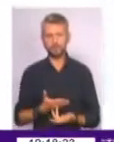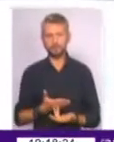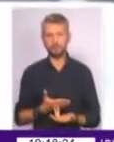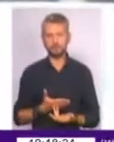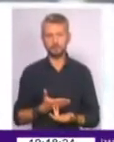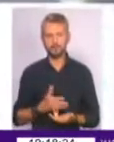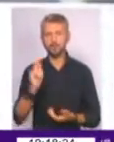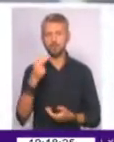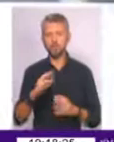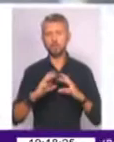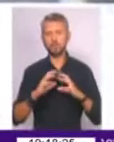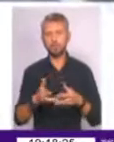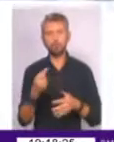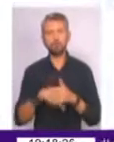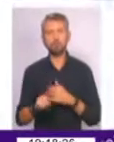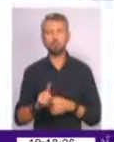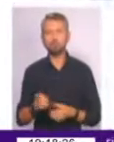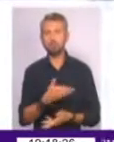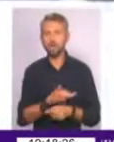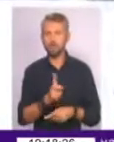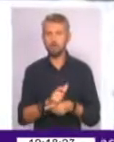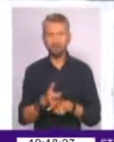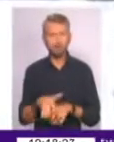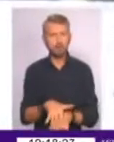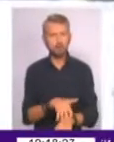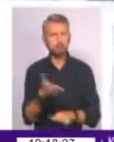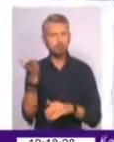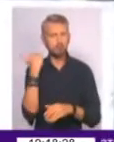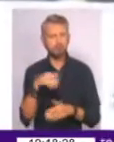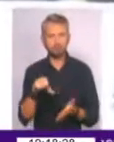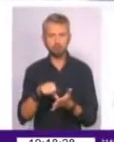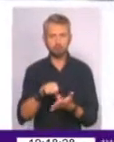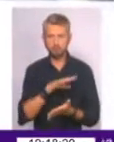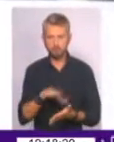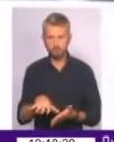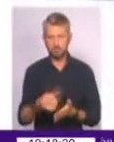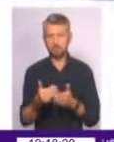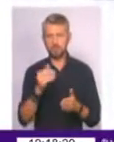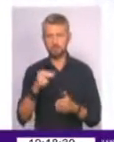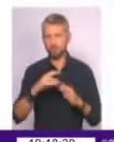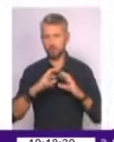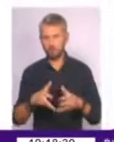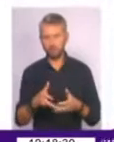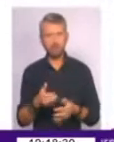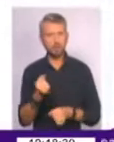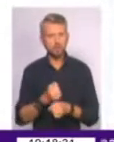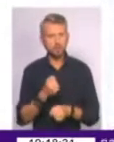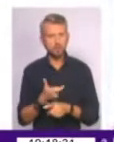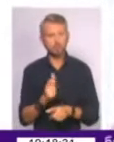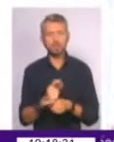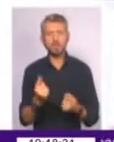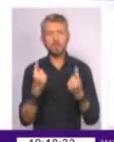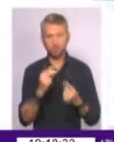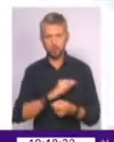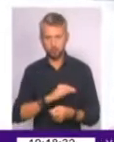сказати, чемпіонатом світу, тому що ми дуже довго не стартували перед світом і, звичайно, проробили незвичайно велику роботу,